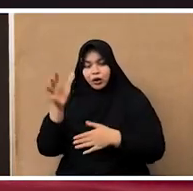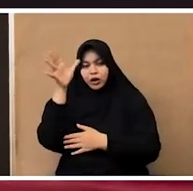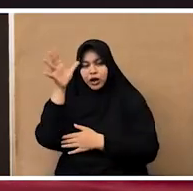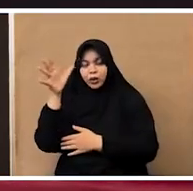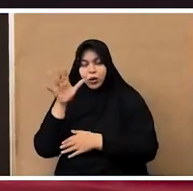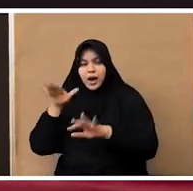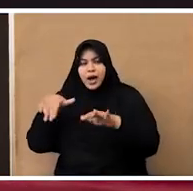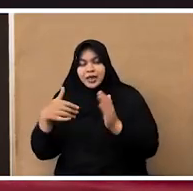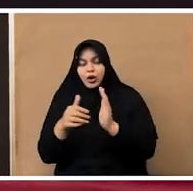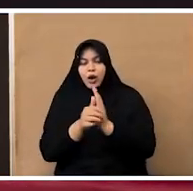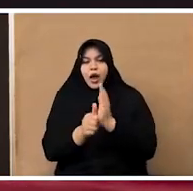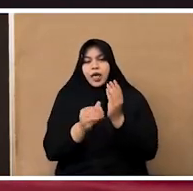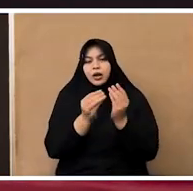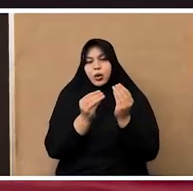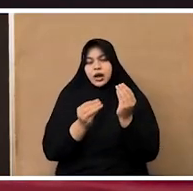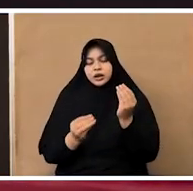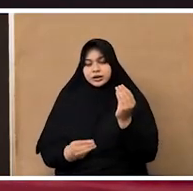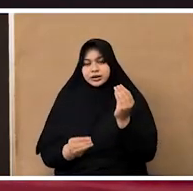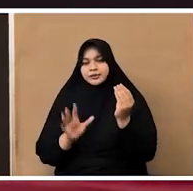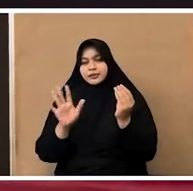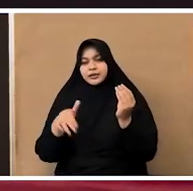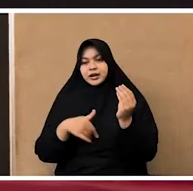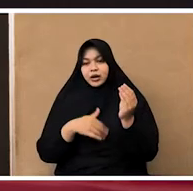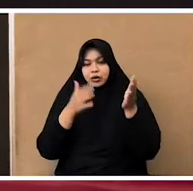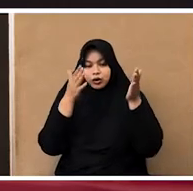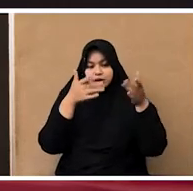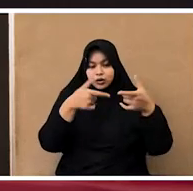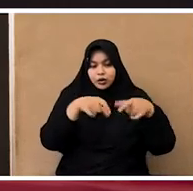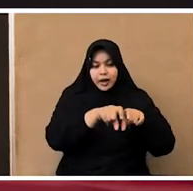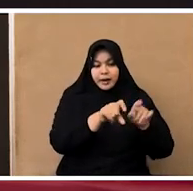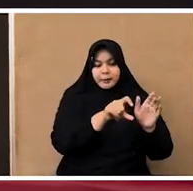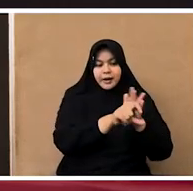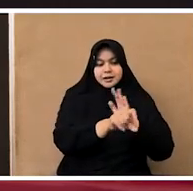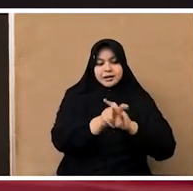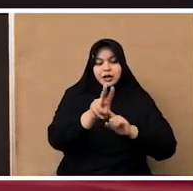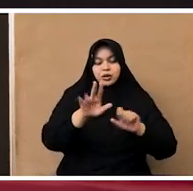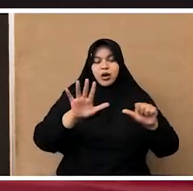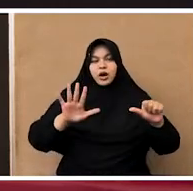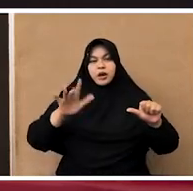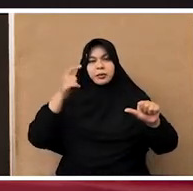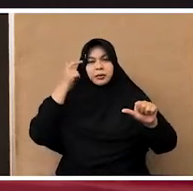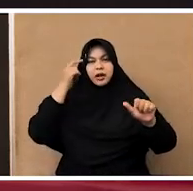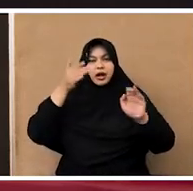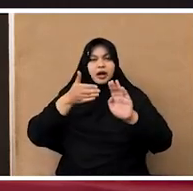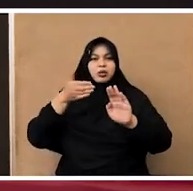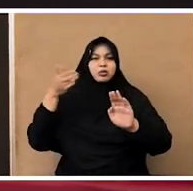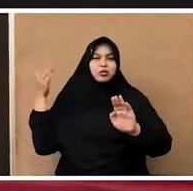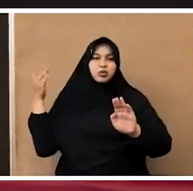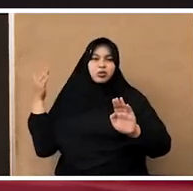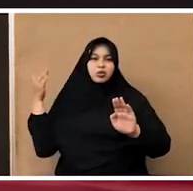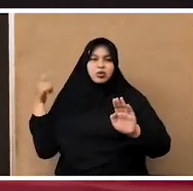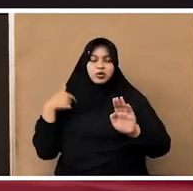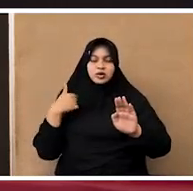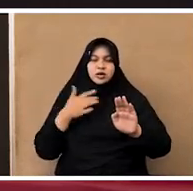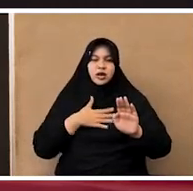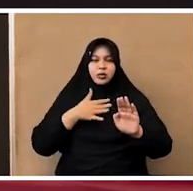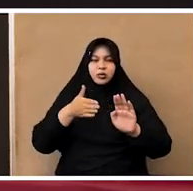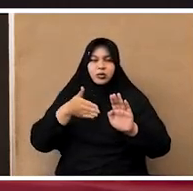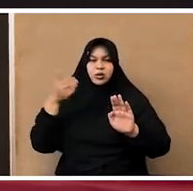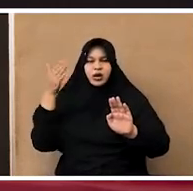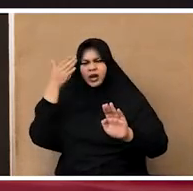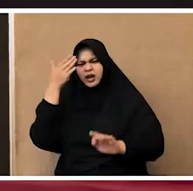itu kan Nah kalau ini di kontekskan dengan pasal 26 ini kan menjadi mundur pemikirannya itu kan saya mundur itu kan